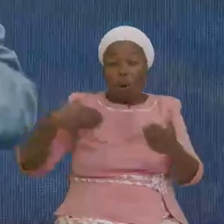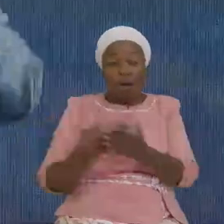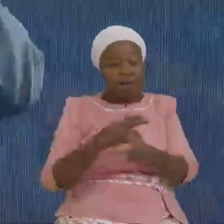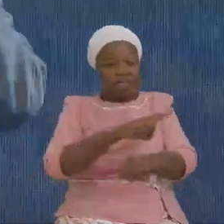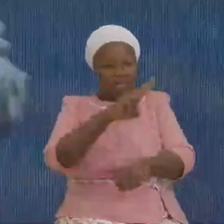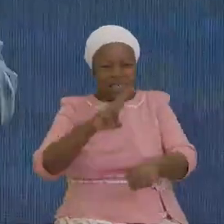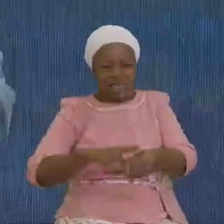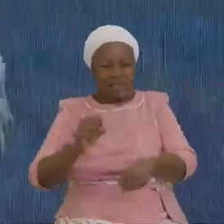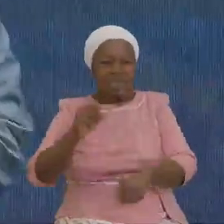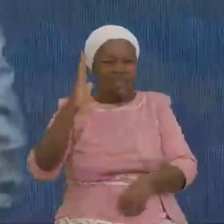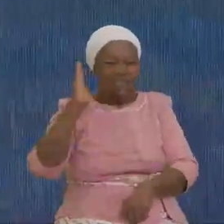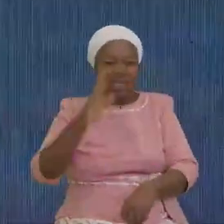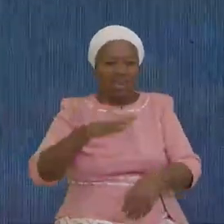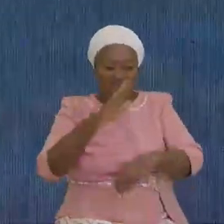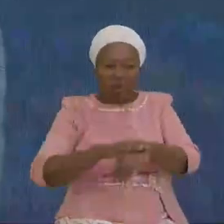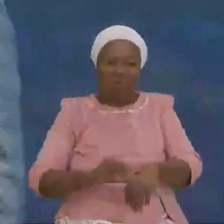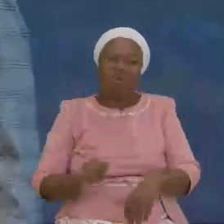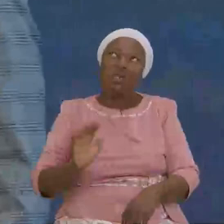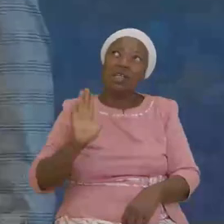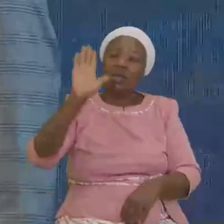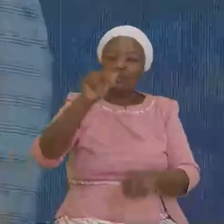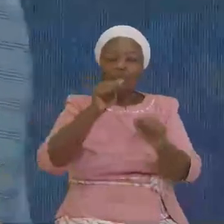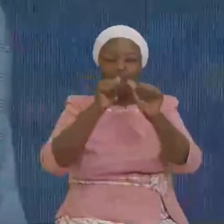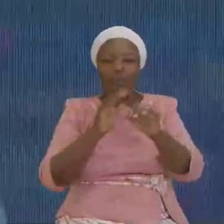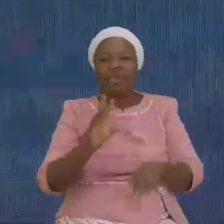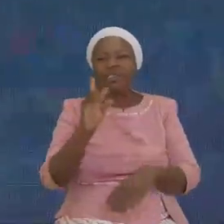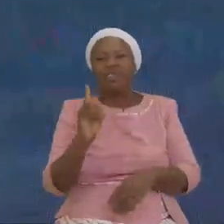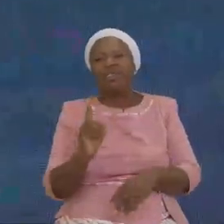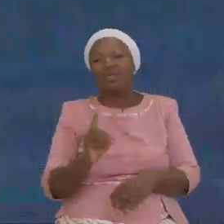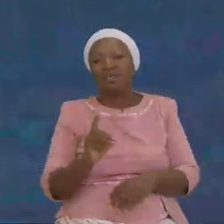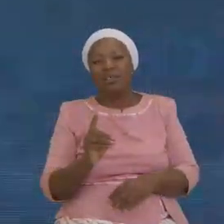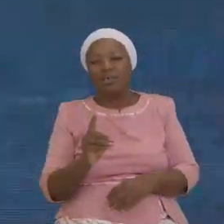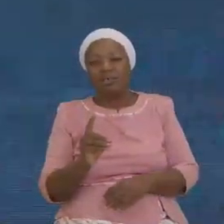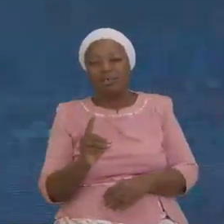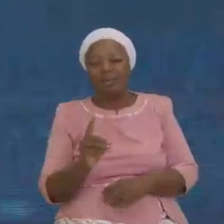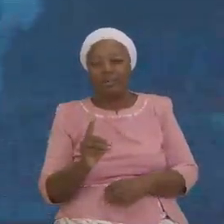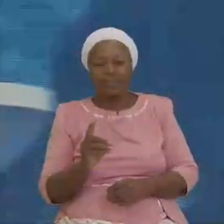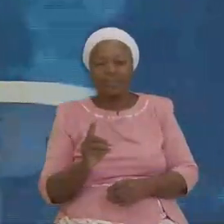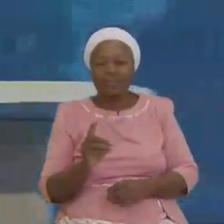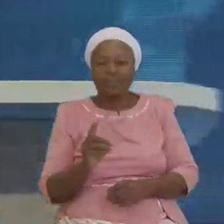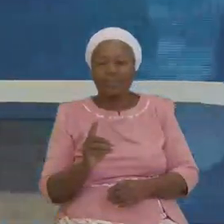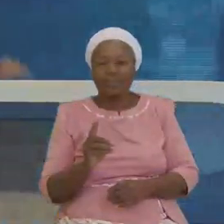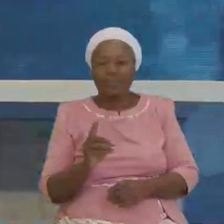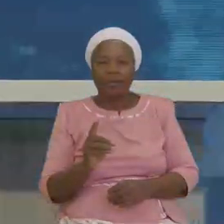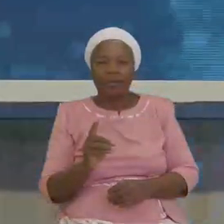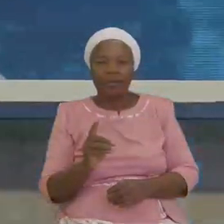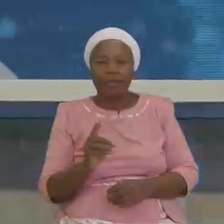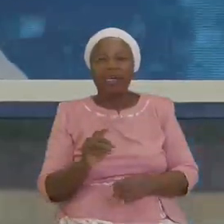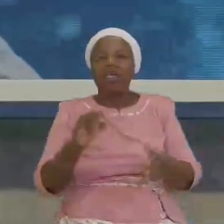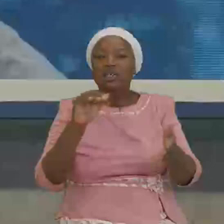de cette phrase. Et toutes les nations le diront heureux.